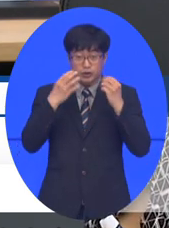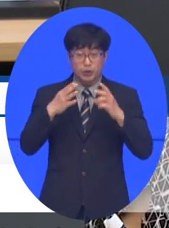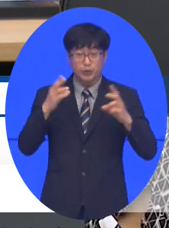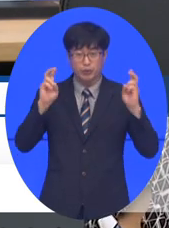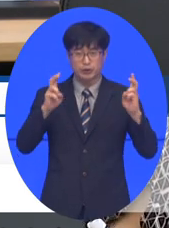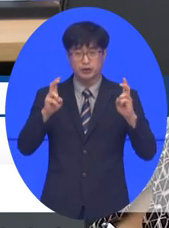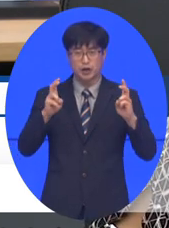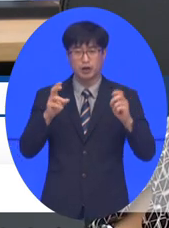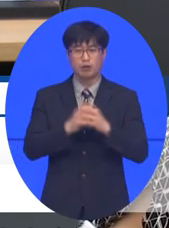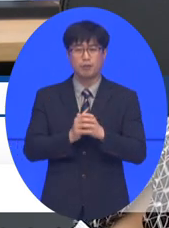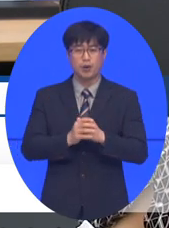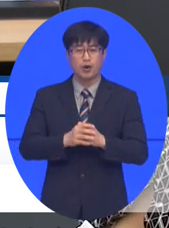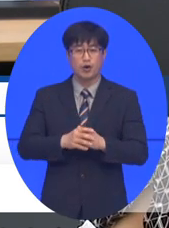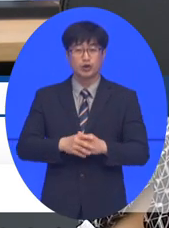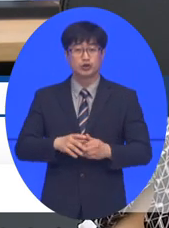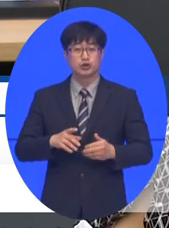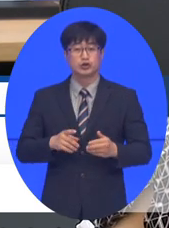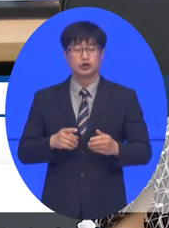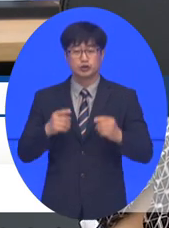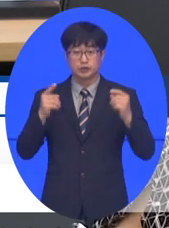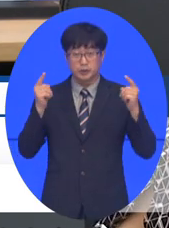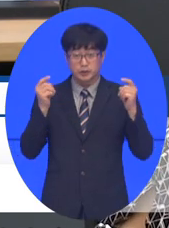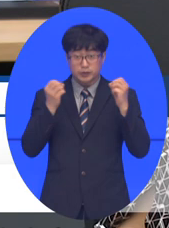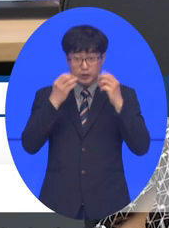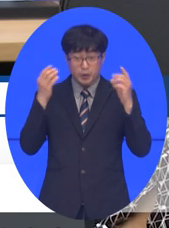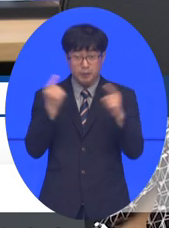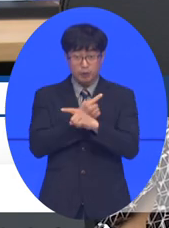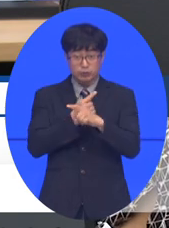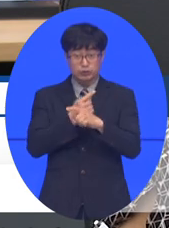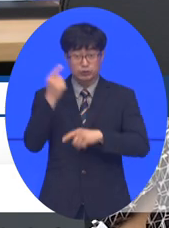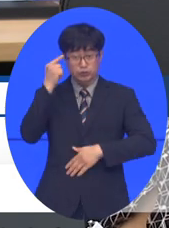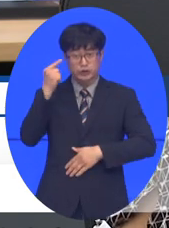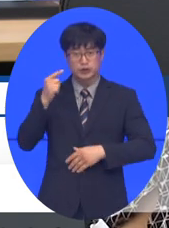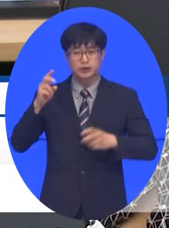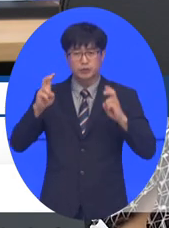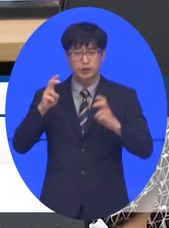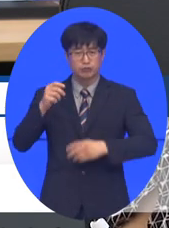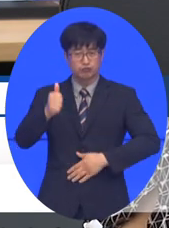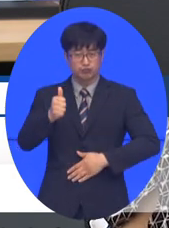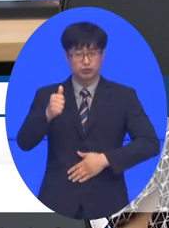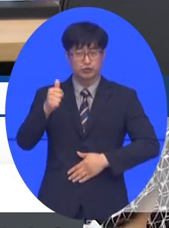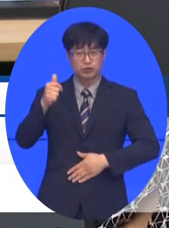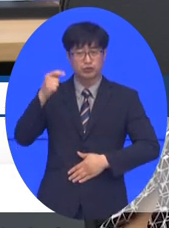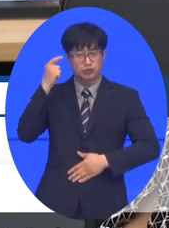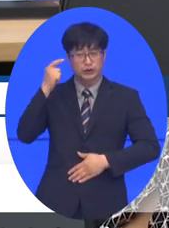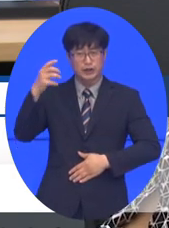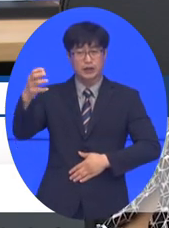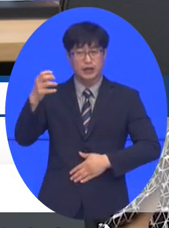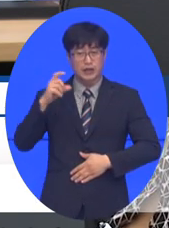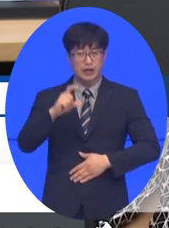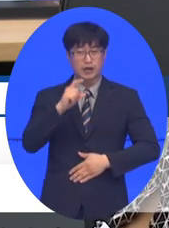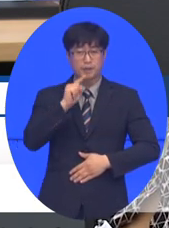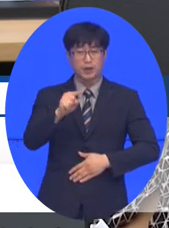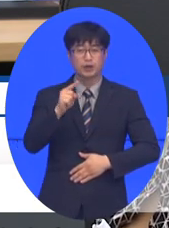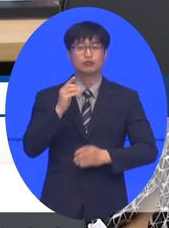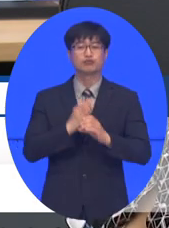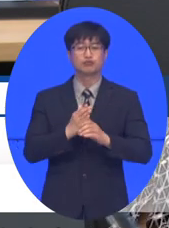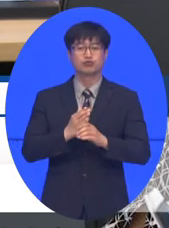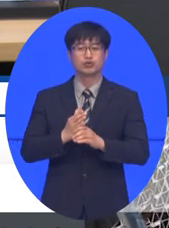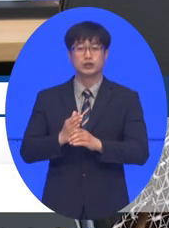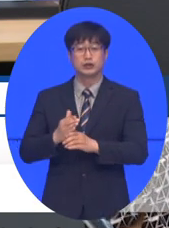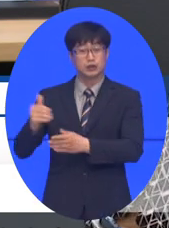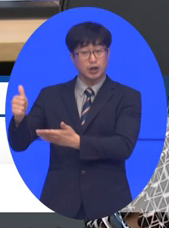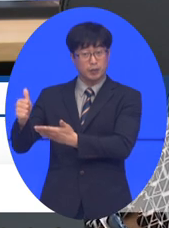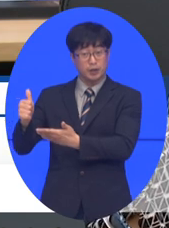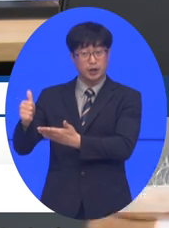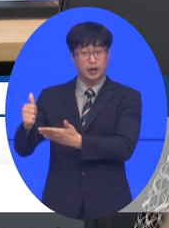혁신 정신, 또 기업가 정신을 강조하고 있기 때문에 우리 장관님이나 라트비아가 갖고 있는 생각과 아주 차이점이